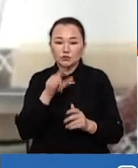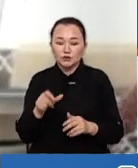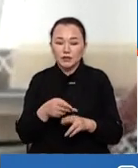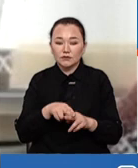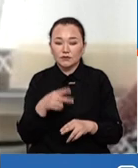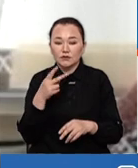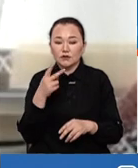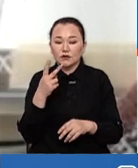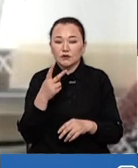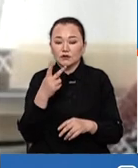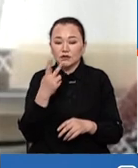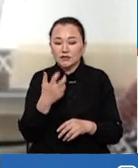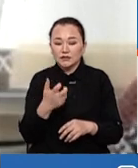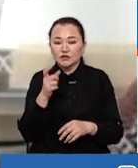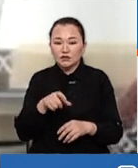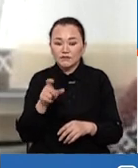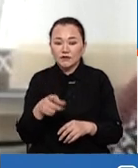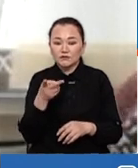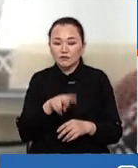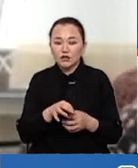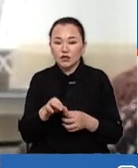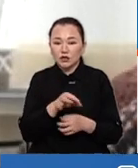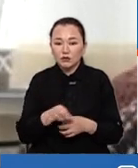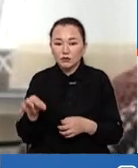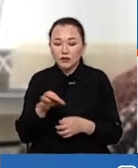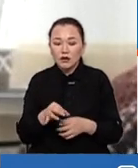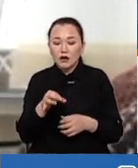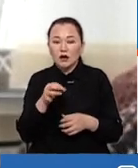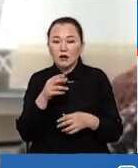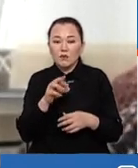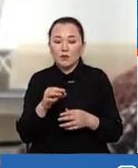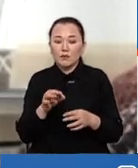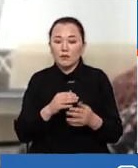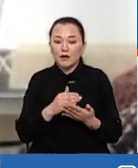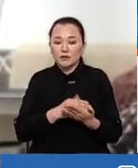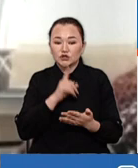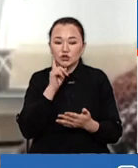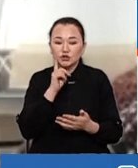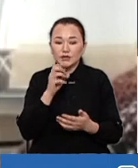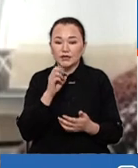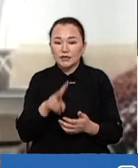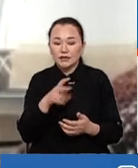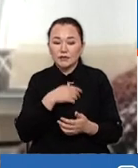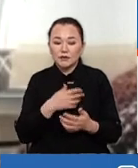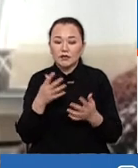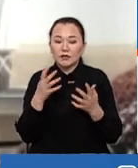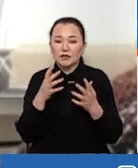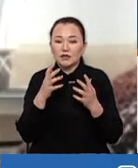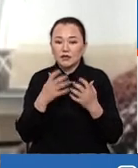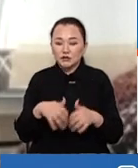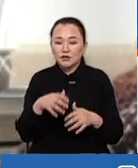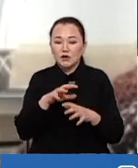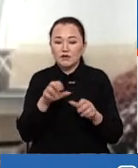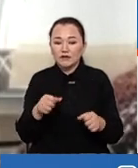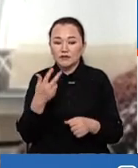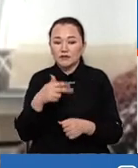двух регионах по 300 человек. По проекту «Жасыл ел» мы предусматриваем охват молодежи